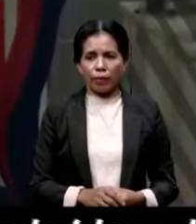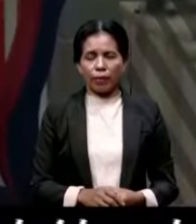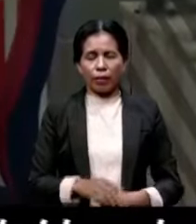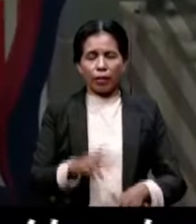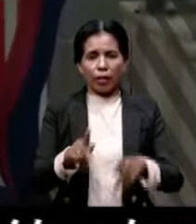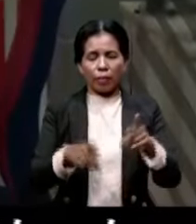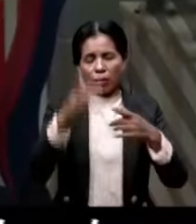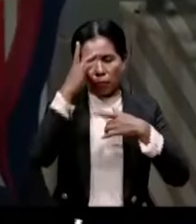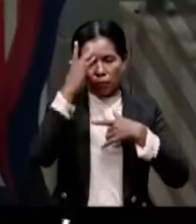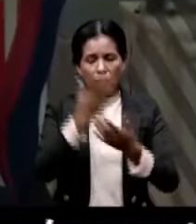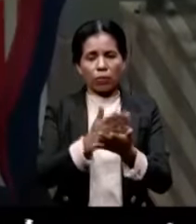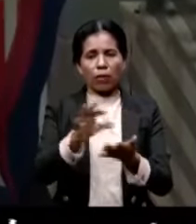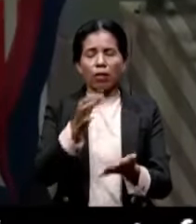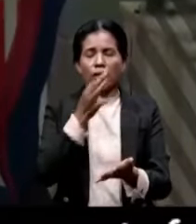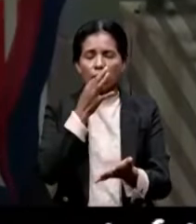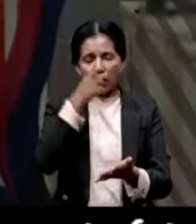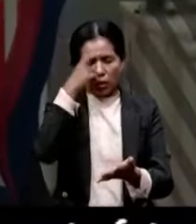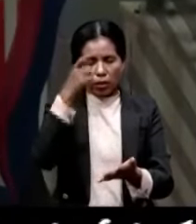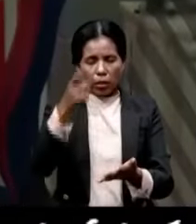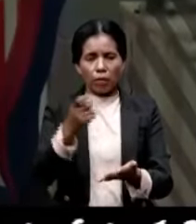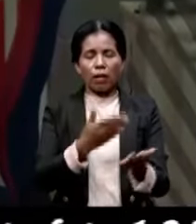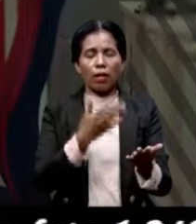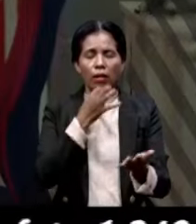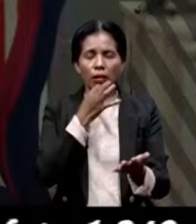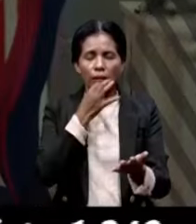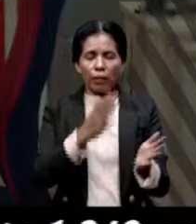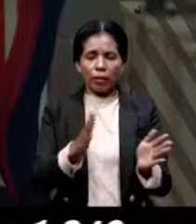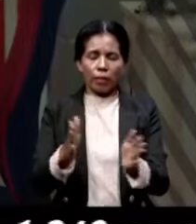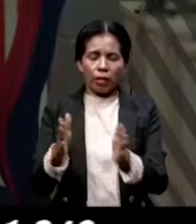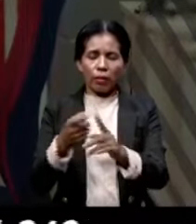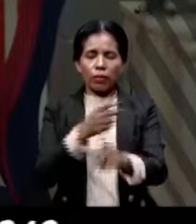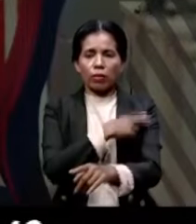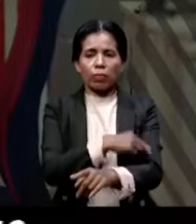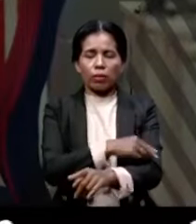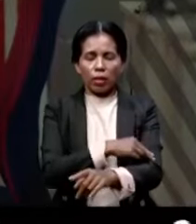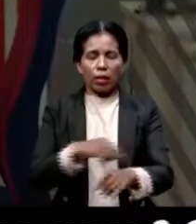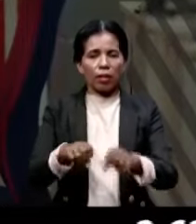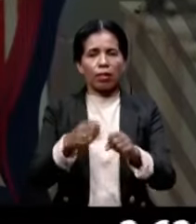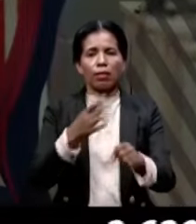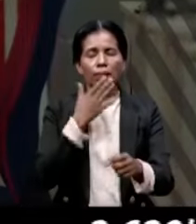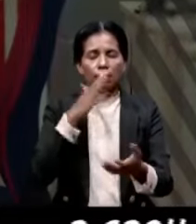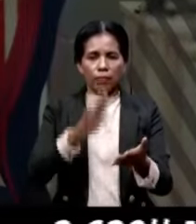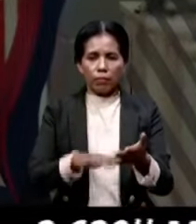Pacientes sa serastika han tambahan be prepara hus hospital no centro saúde Singona.